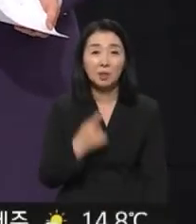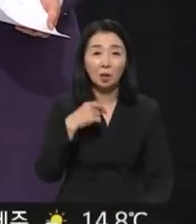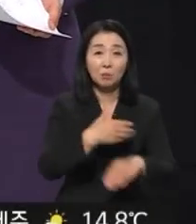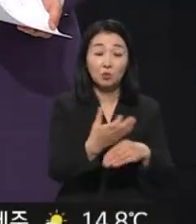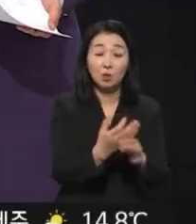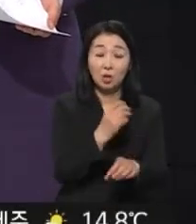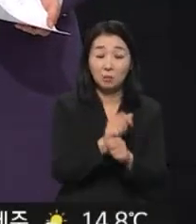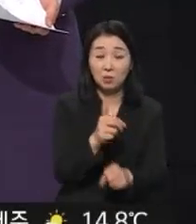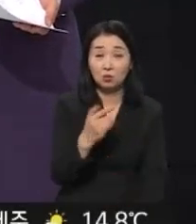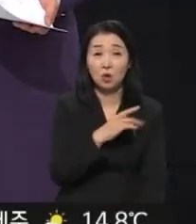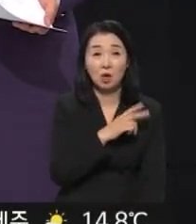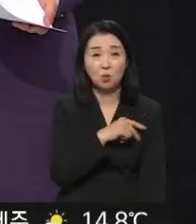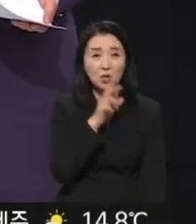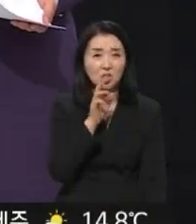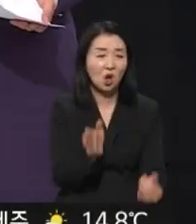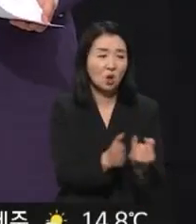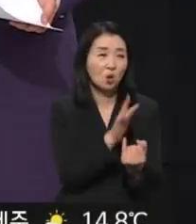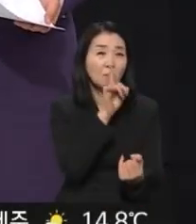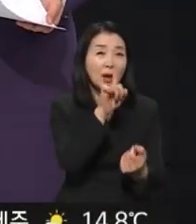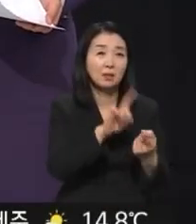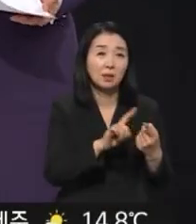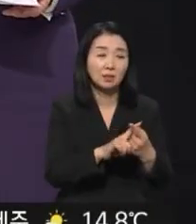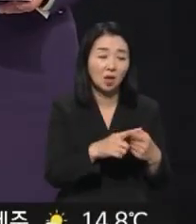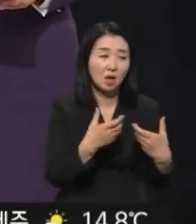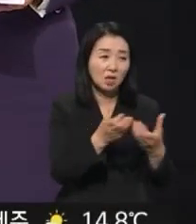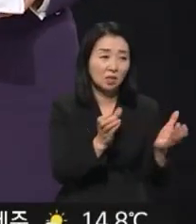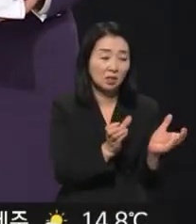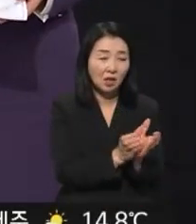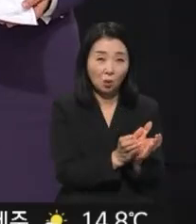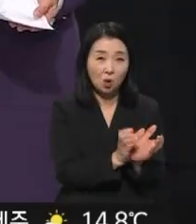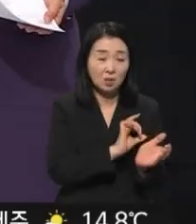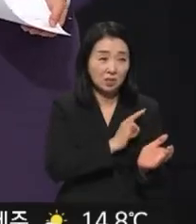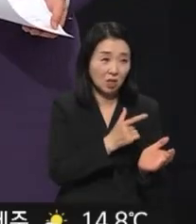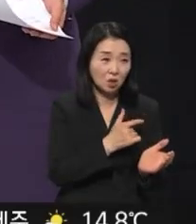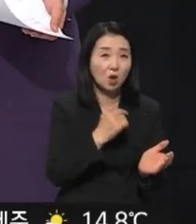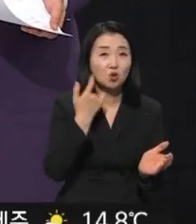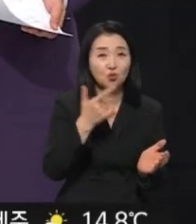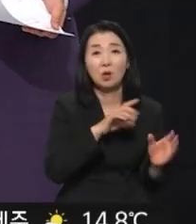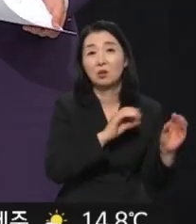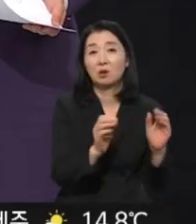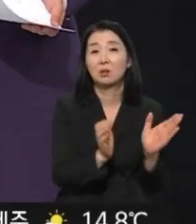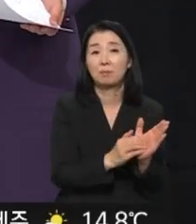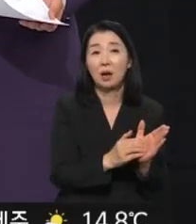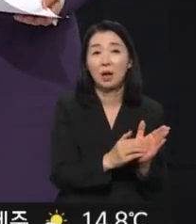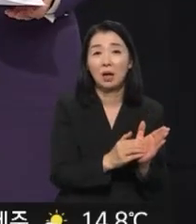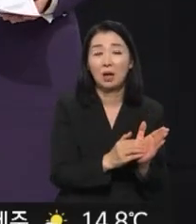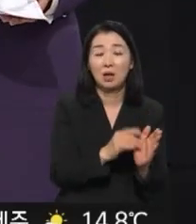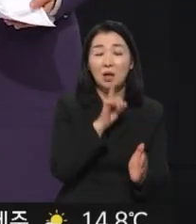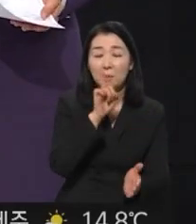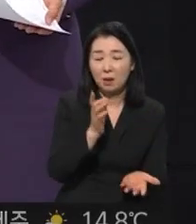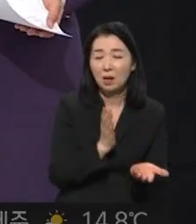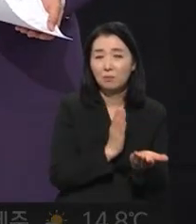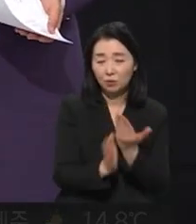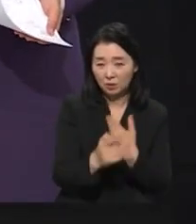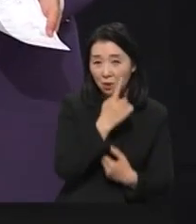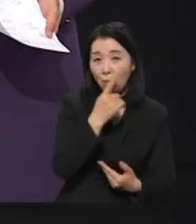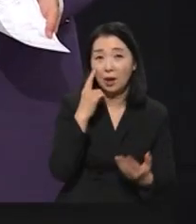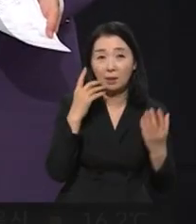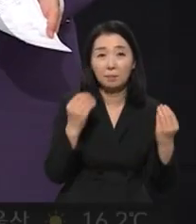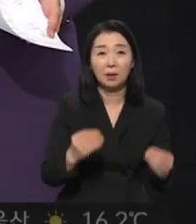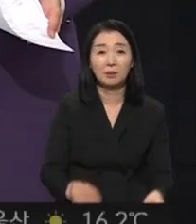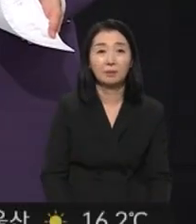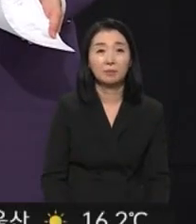이미 최 의원의 성희롱성 발언에 대해 당원 자격 6개월 정지를 내린 바 있습니다. 부적절한 발언임이 확인됐다는